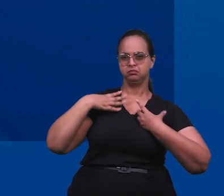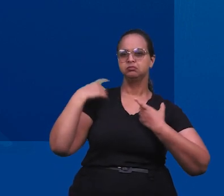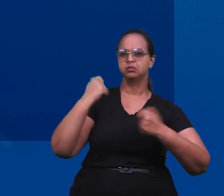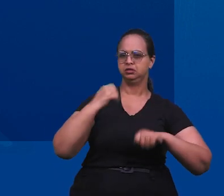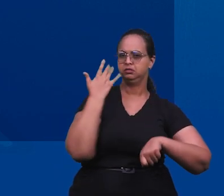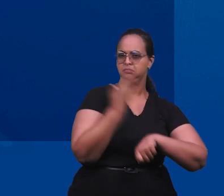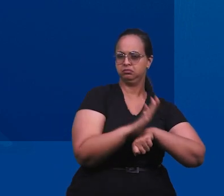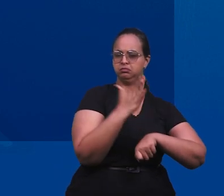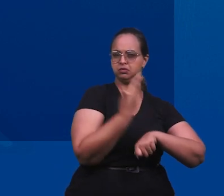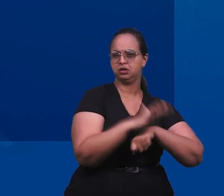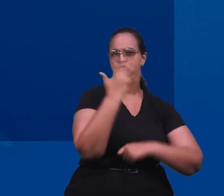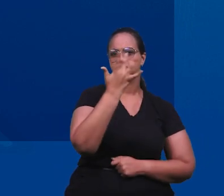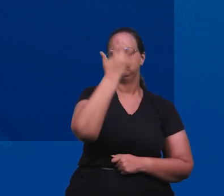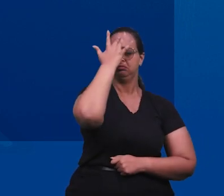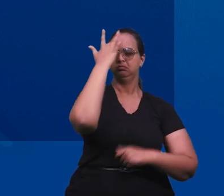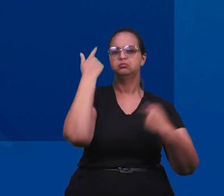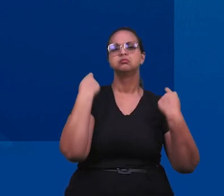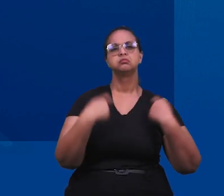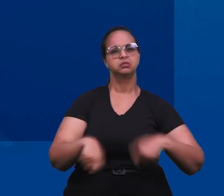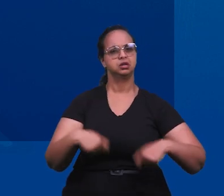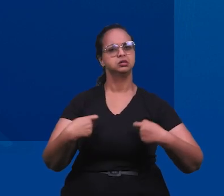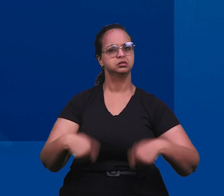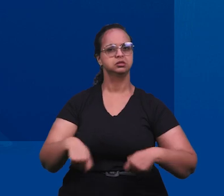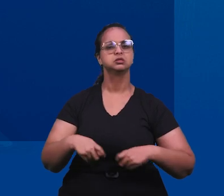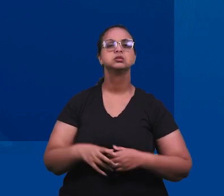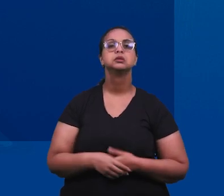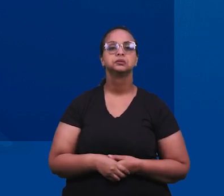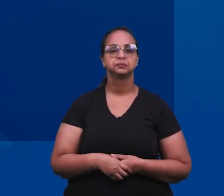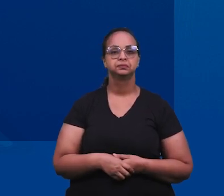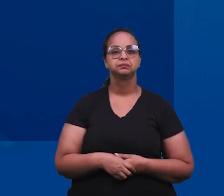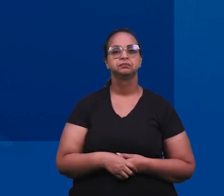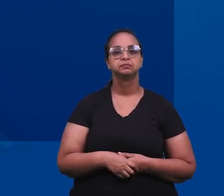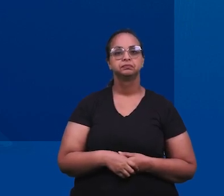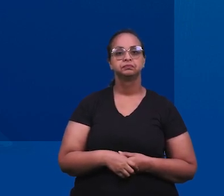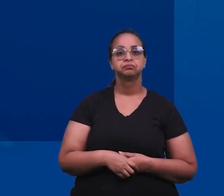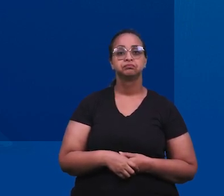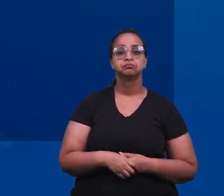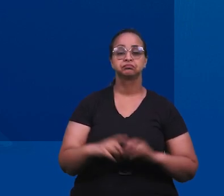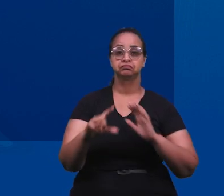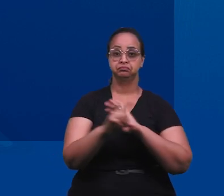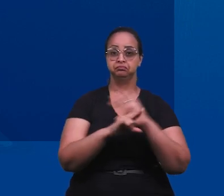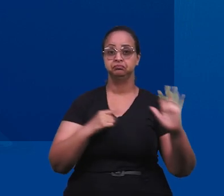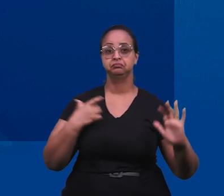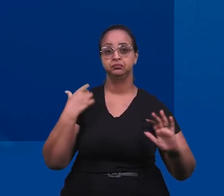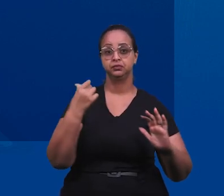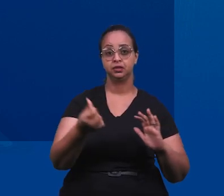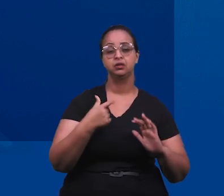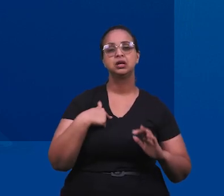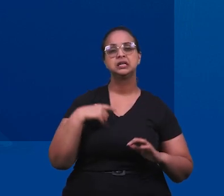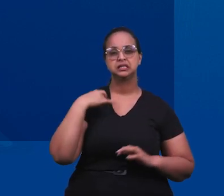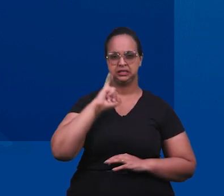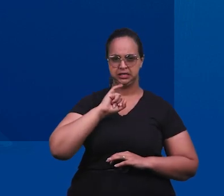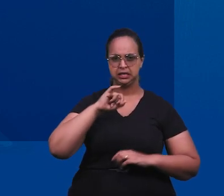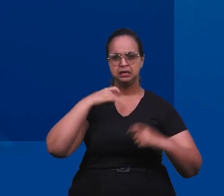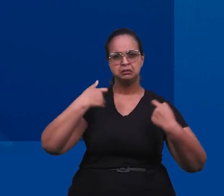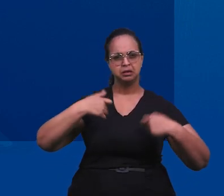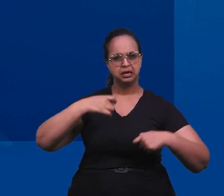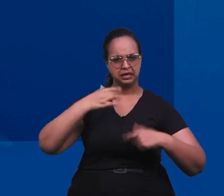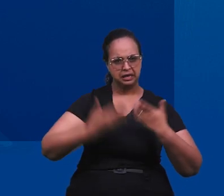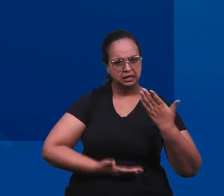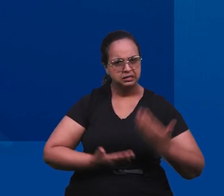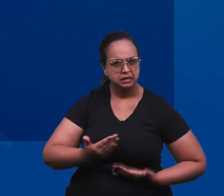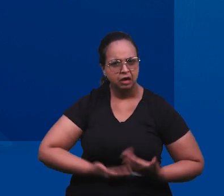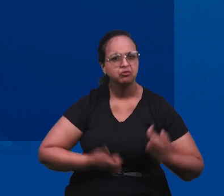выражение «Вспомни, что ты принял и слышал, храни». А в 6 стихе в этой же главе